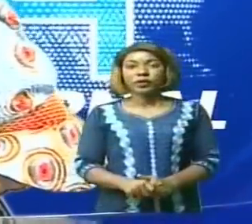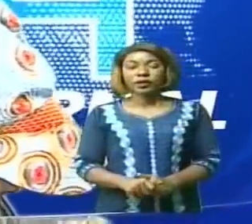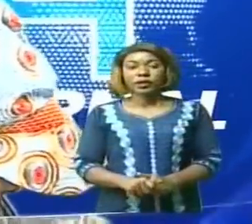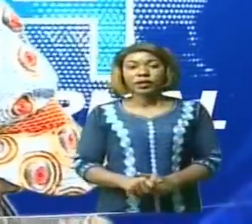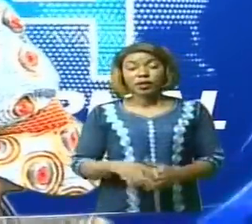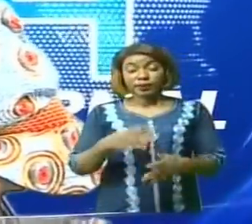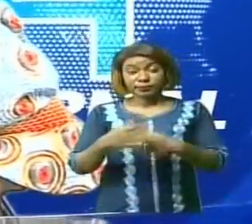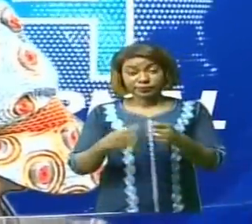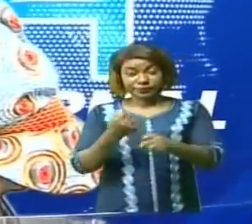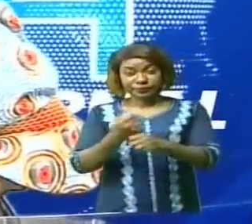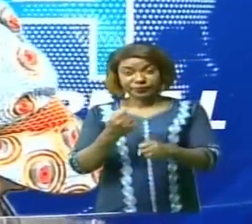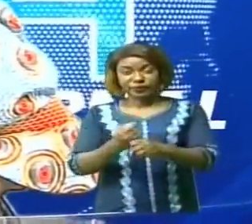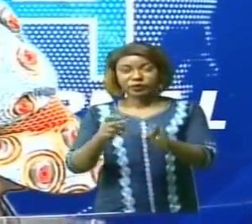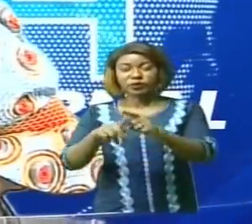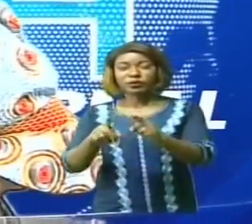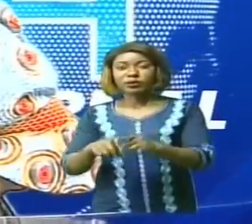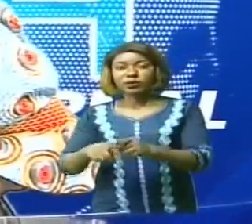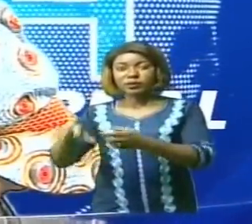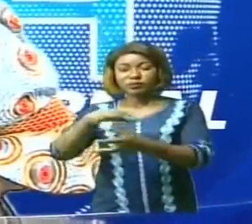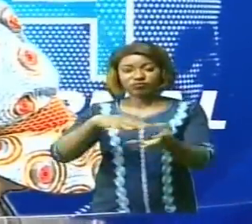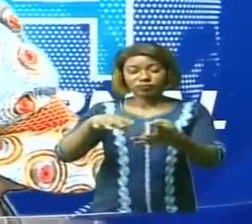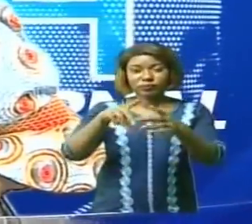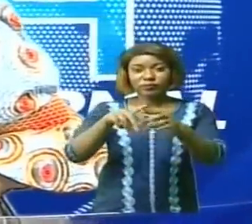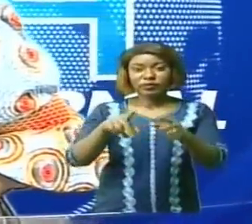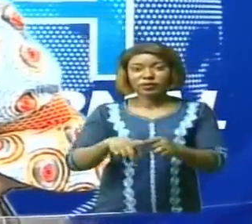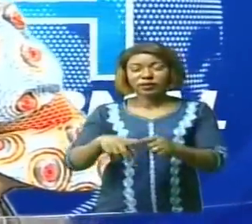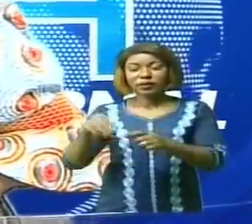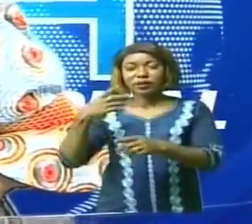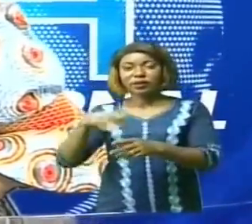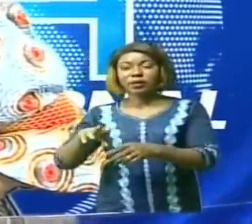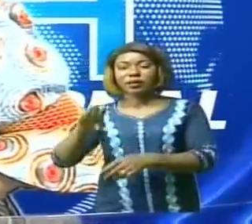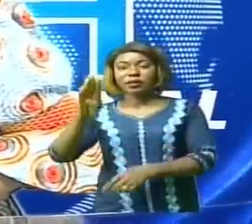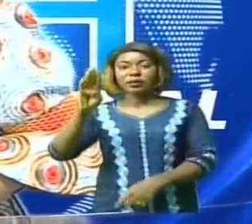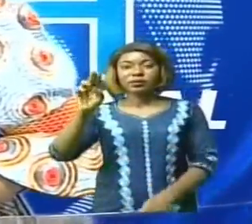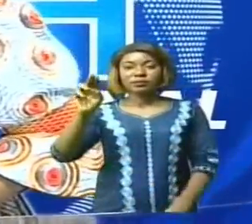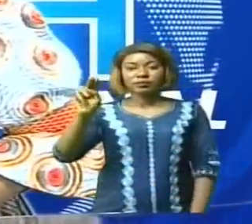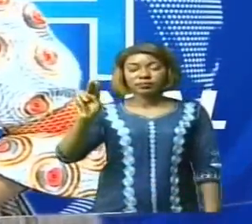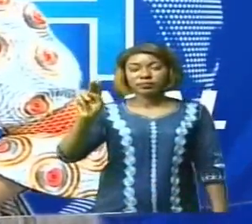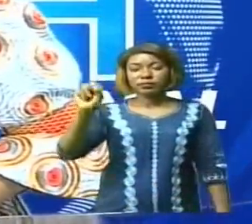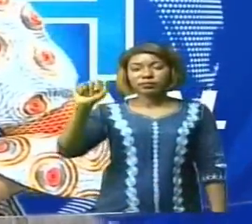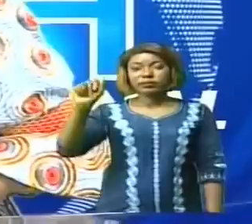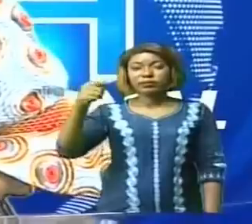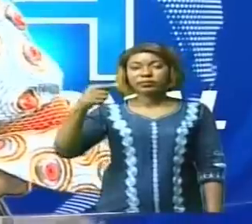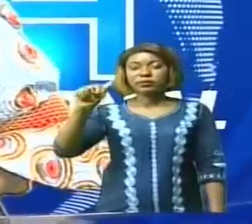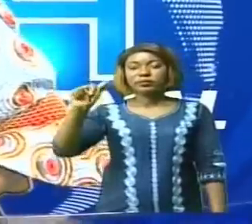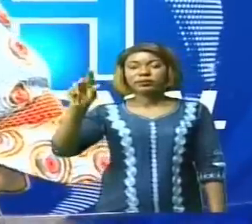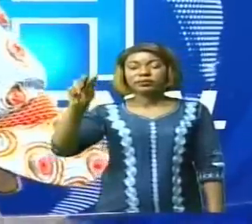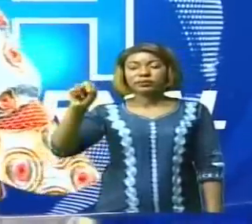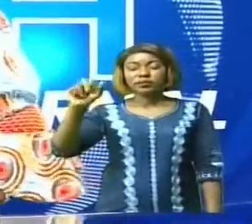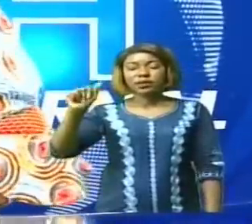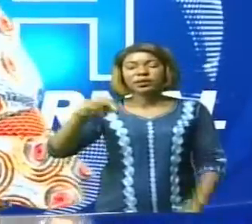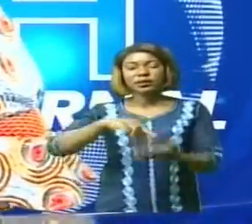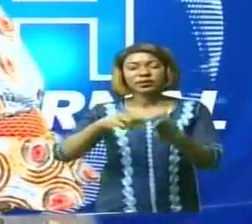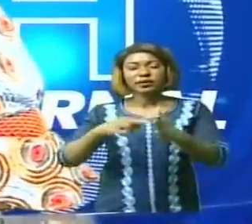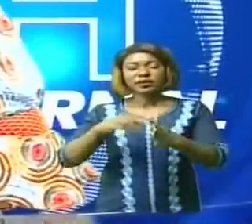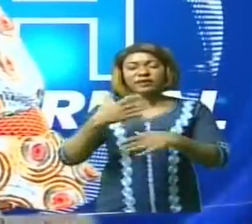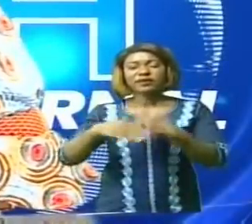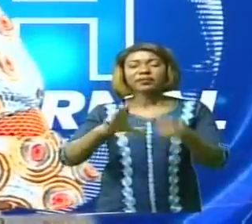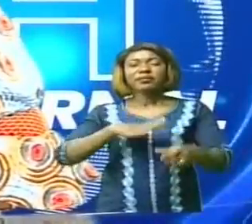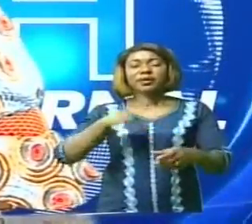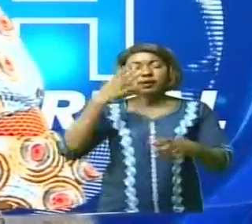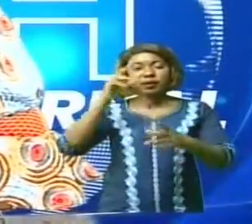Le crépitement des balles et sifflements d'obus dans et autour de Bounagana contentent curieusement les populations congolaises. Quand les